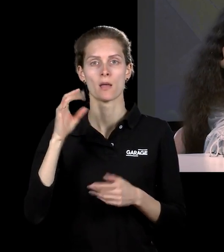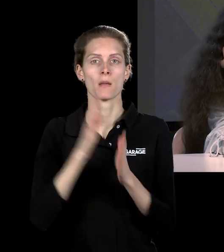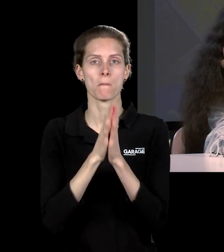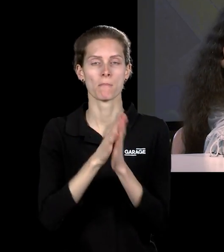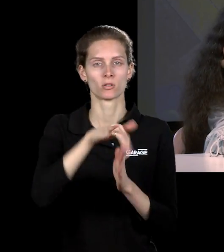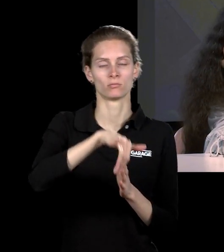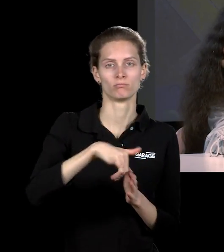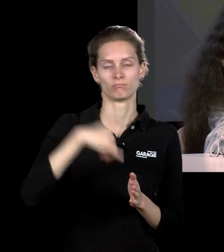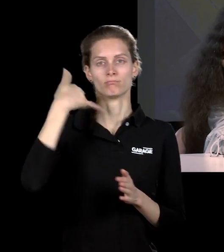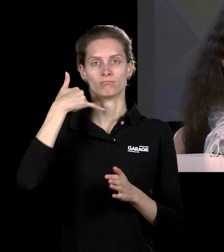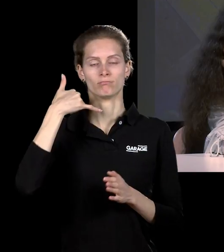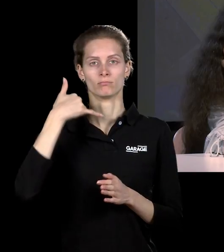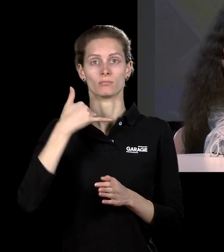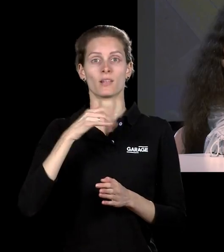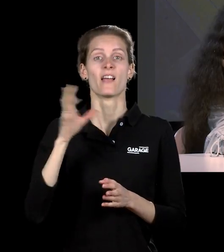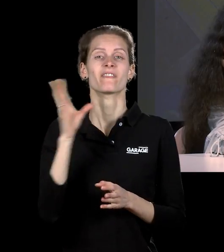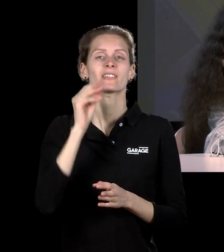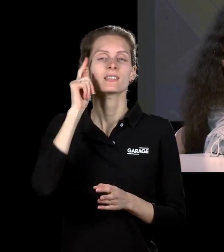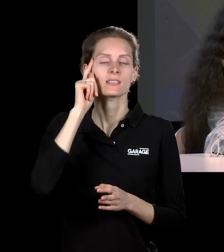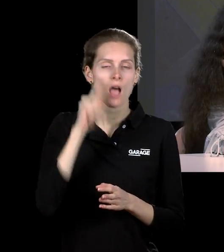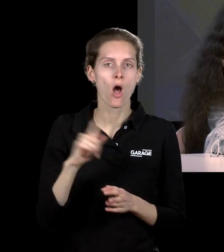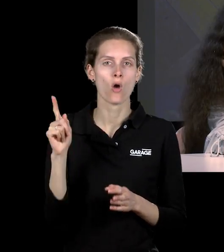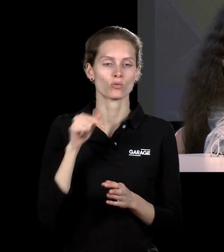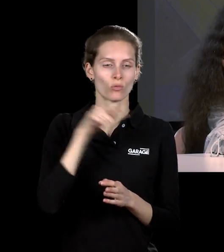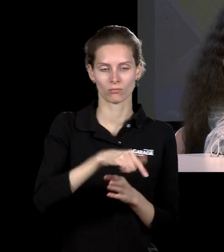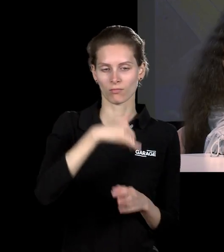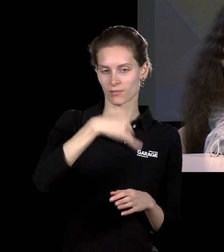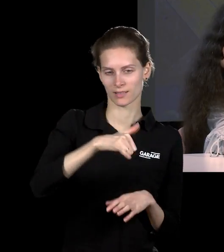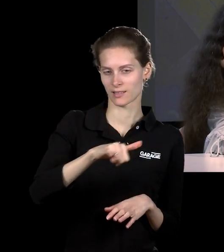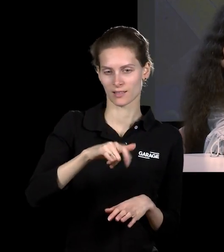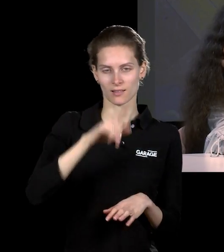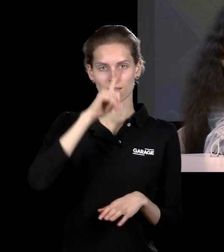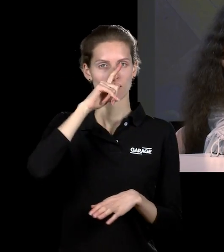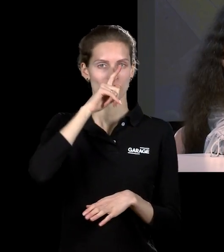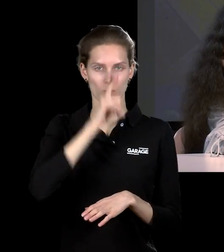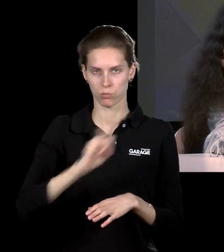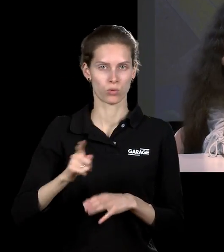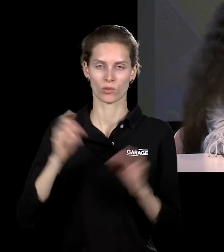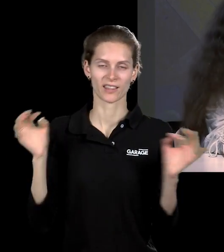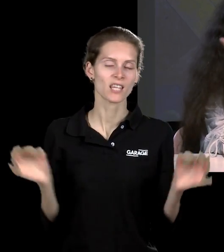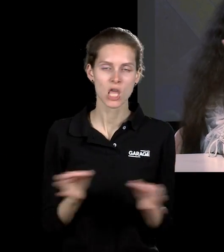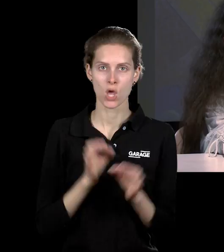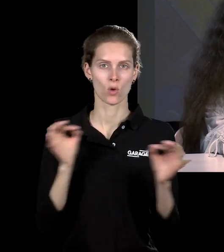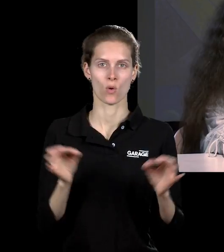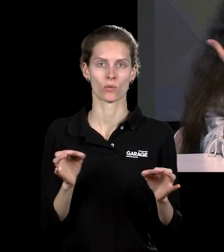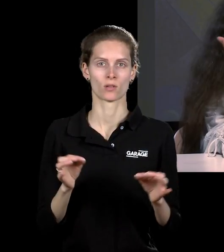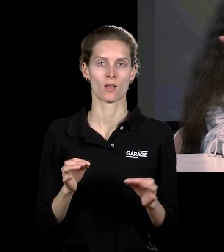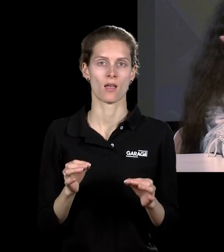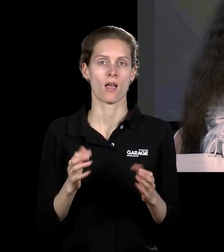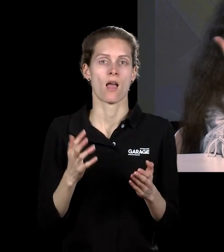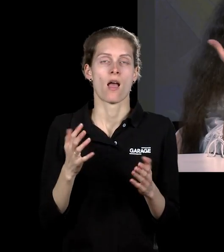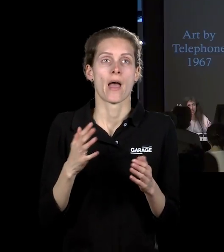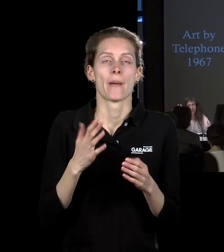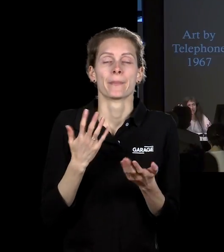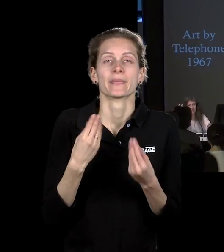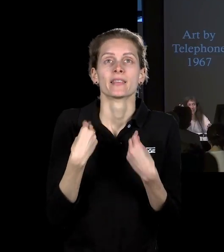И известно, что, но при этом известно, что ни на одной из выставок этот телефон никогда не звонит. То есть это опять-таки вот эта самая